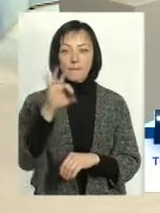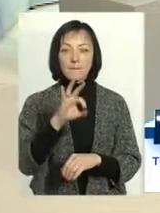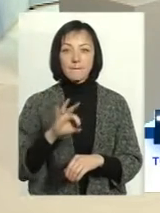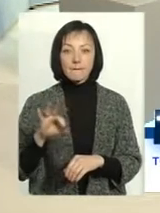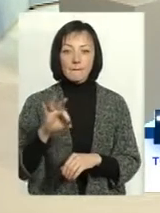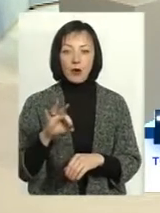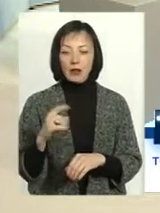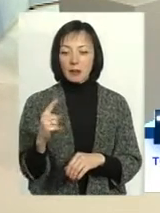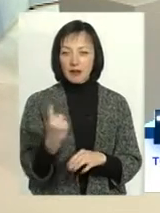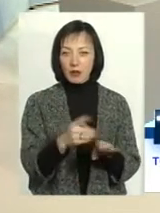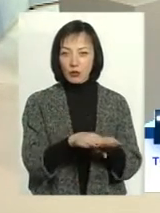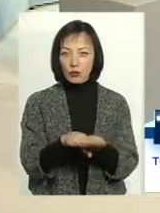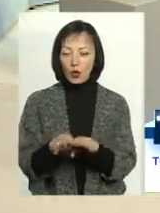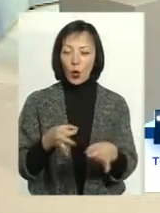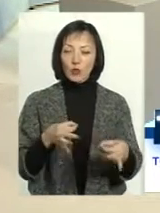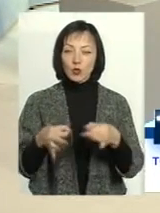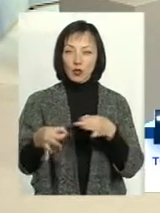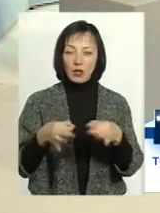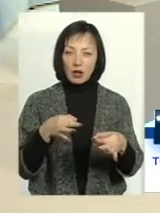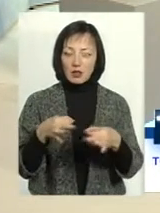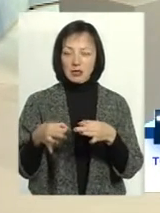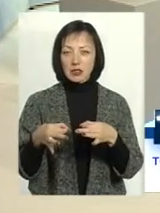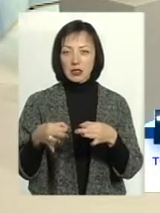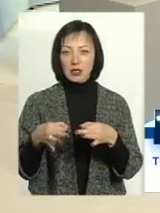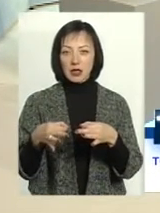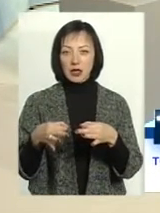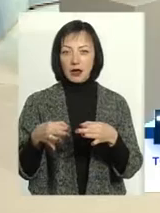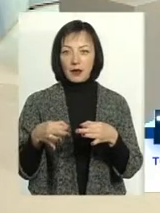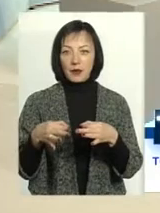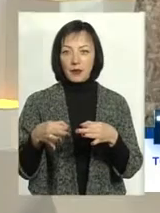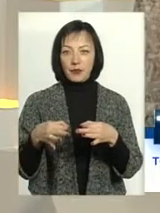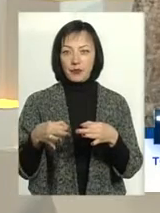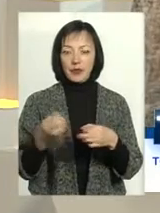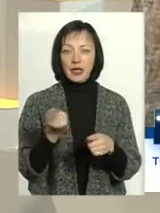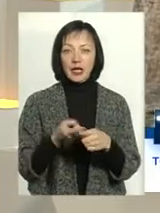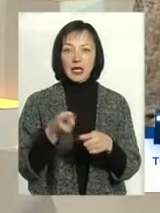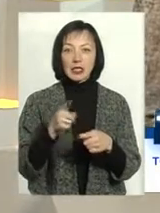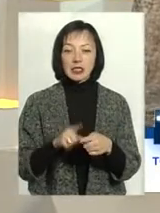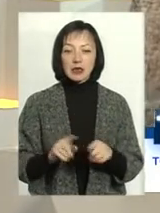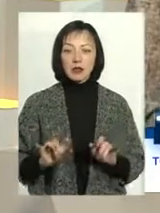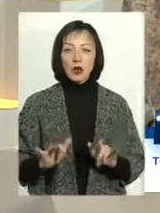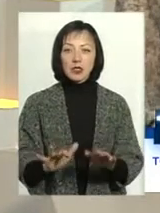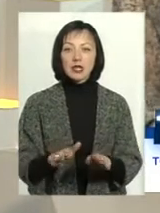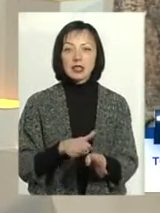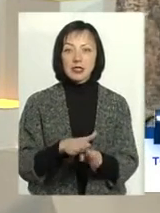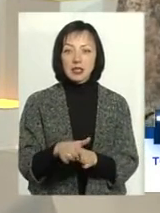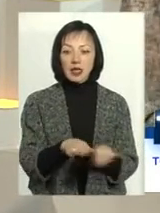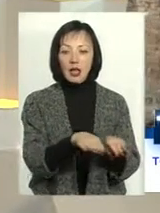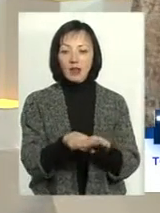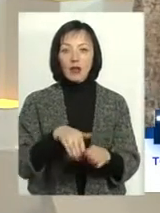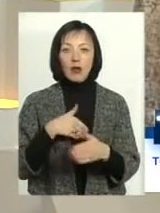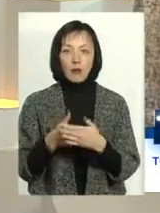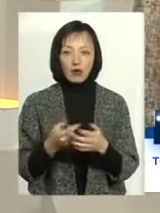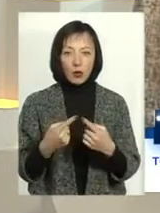на первинному рівні щодо консультацій, а зокрема ці процеси здійснювалися і на рівні громадської організації.